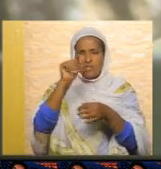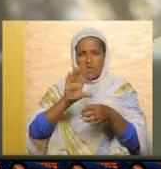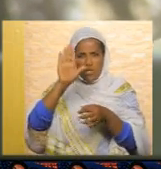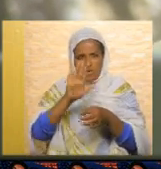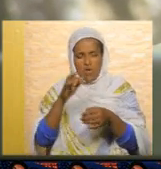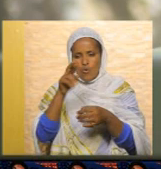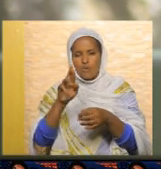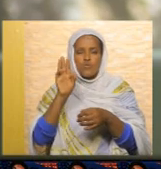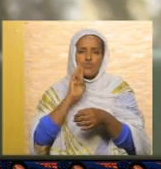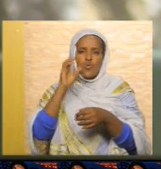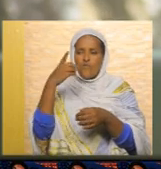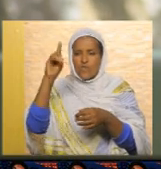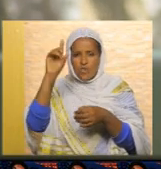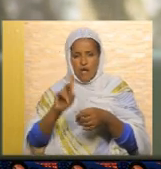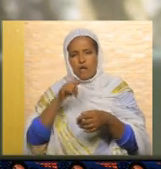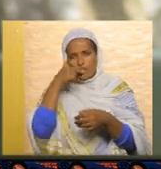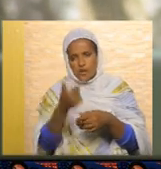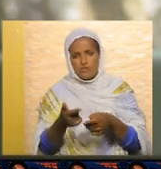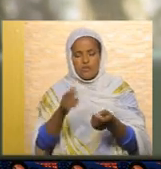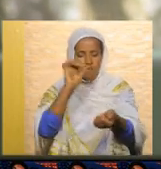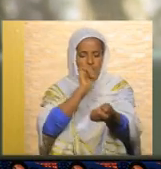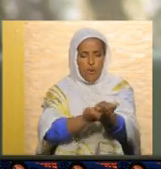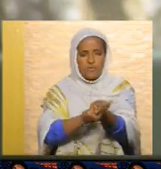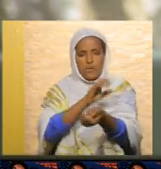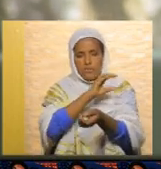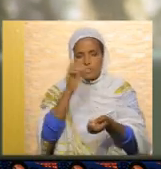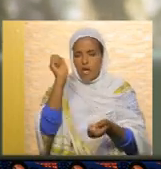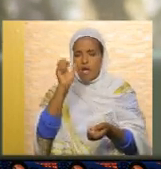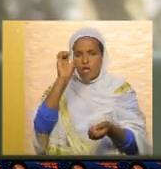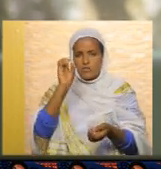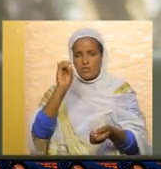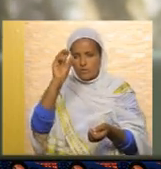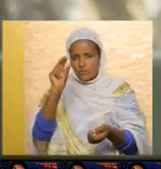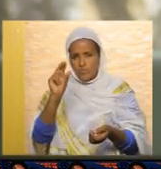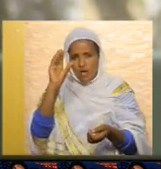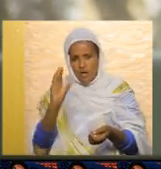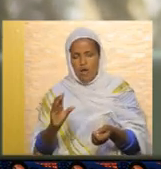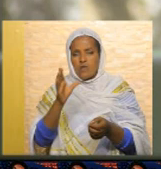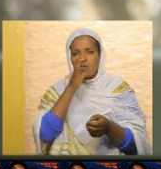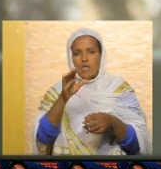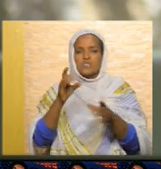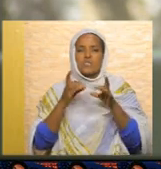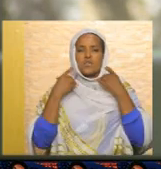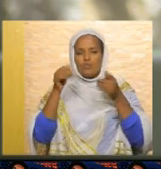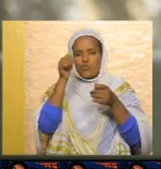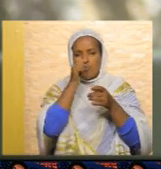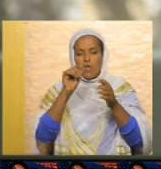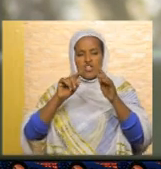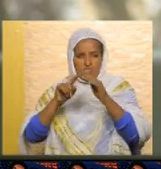የኢትዮጵያውያን ኤጲስቆጶሳት ሲመት ለብዙ ዓመታት ሳይሳካ